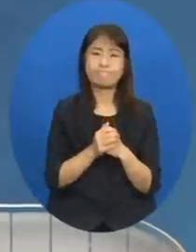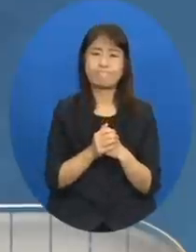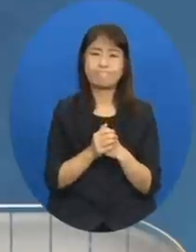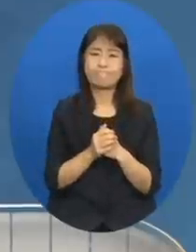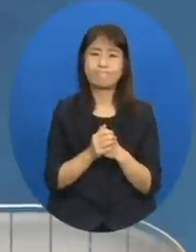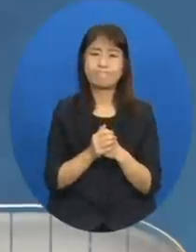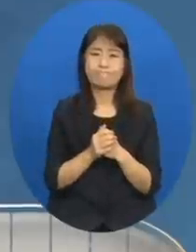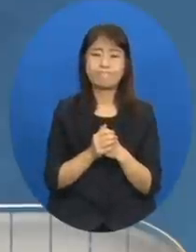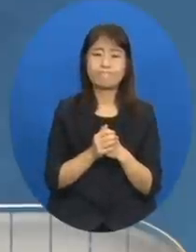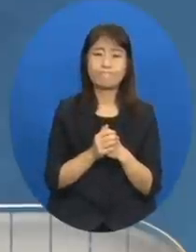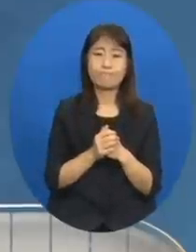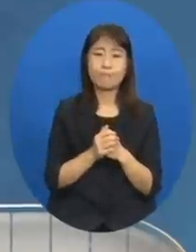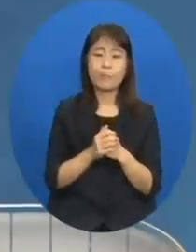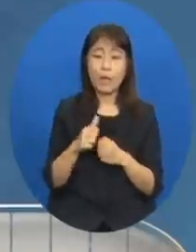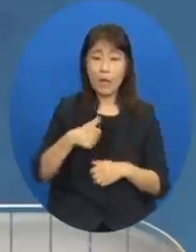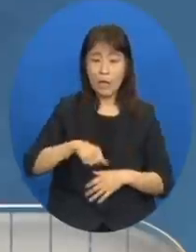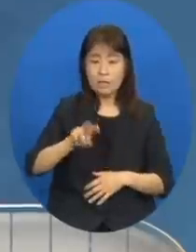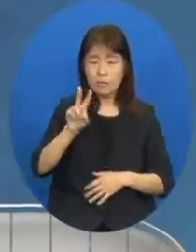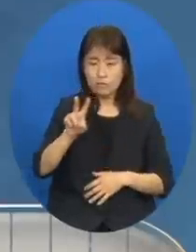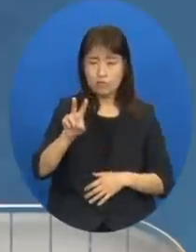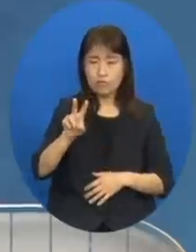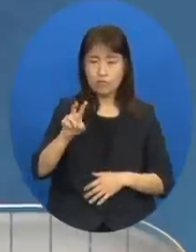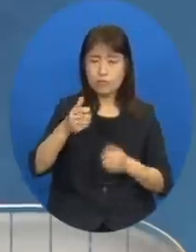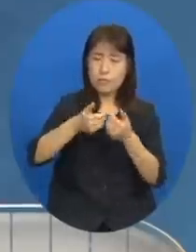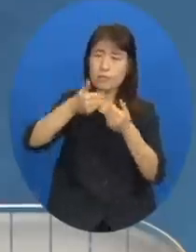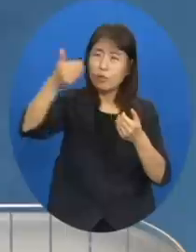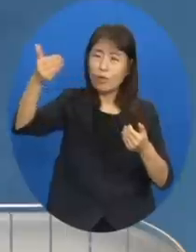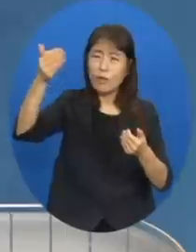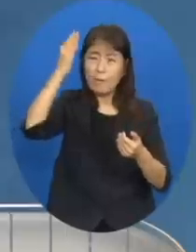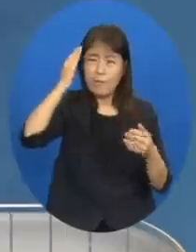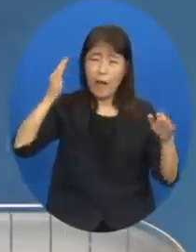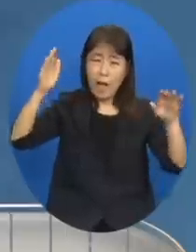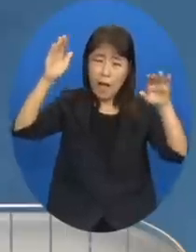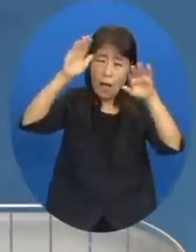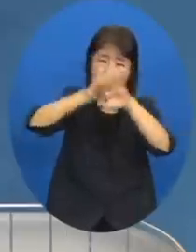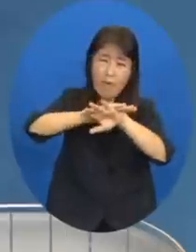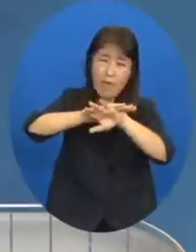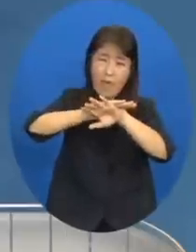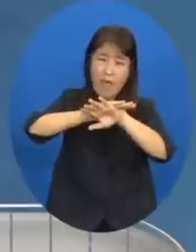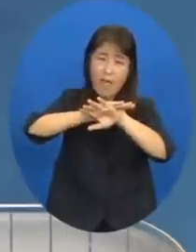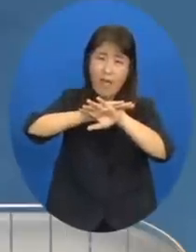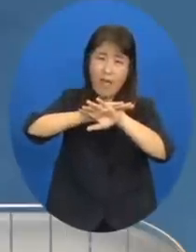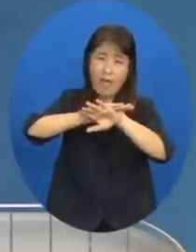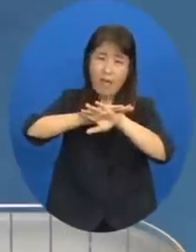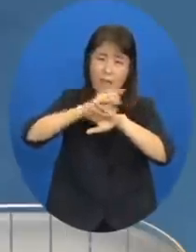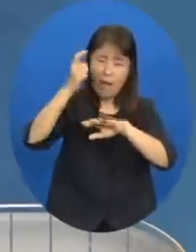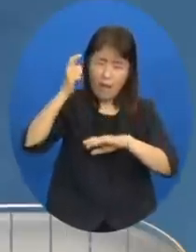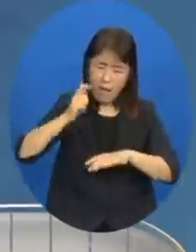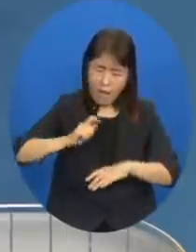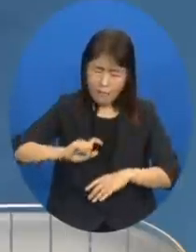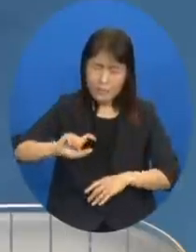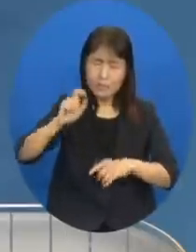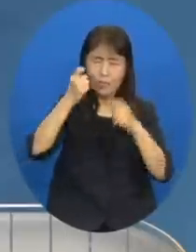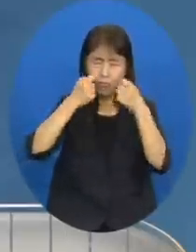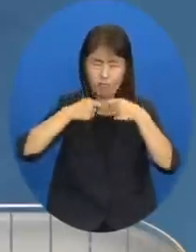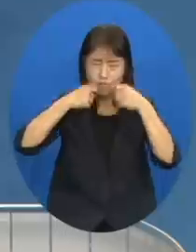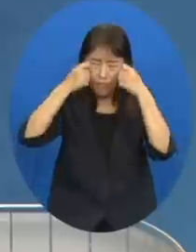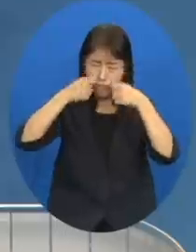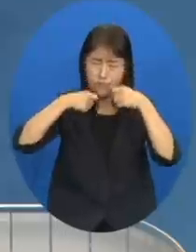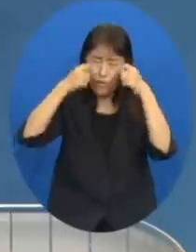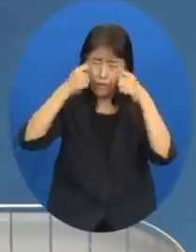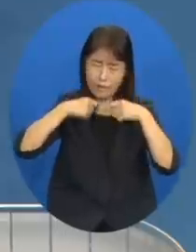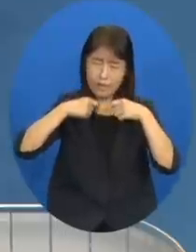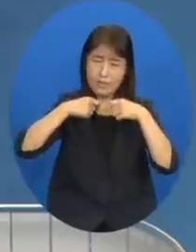두 아들이 세상 떠난 날 밤에 손양원 목사님은 밤새도록 웃으면서 잠을 이루지 못했다고